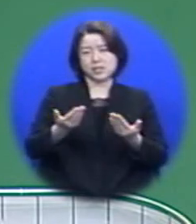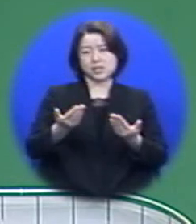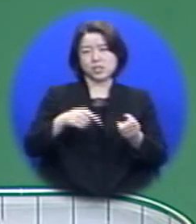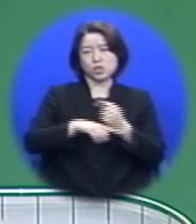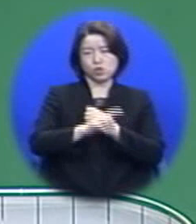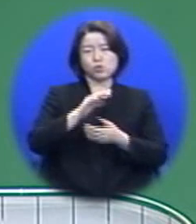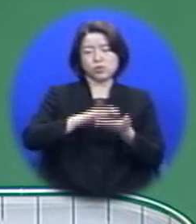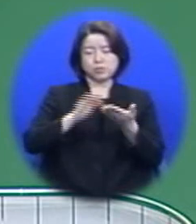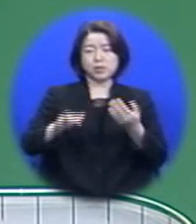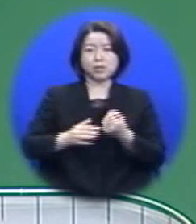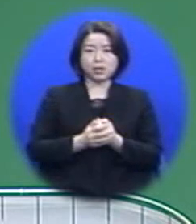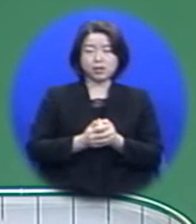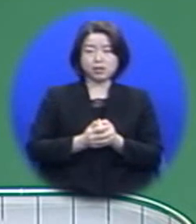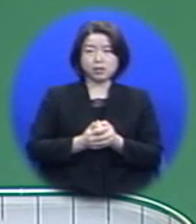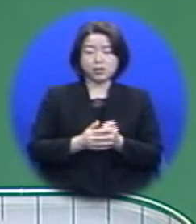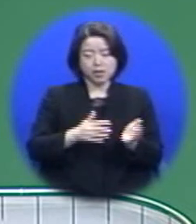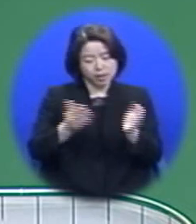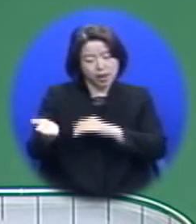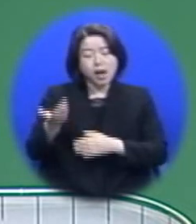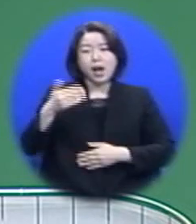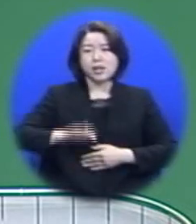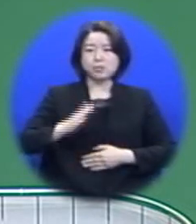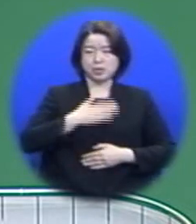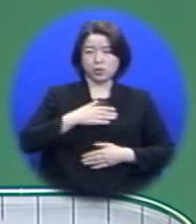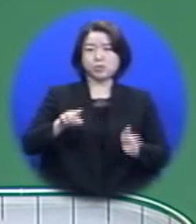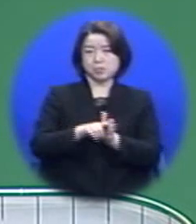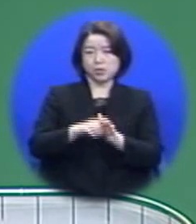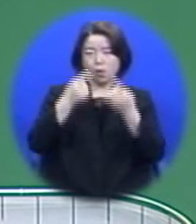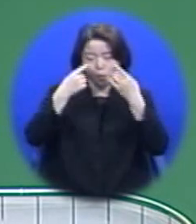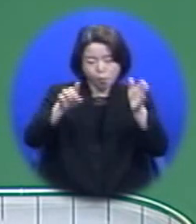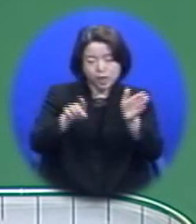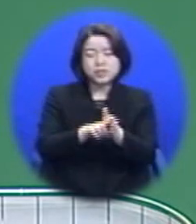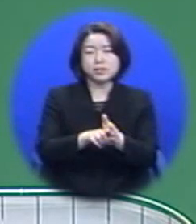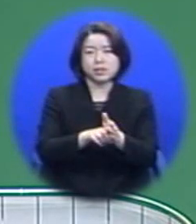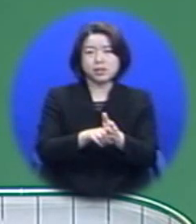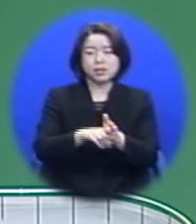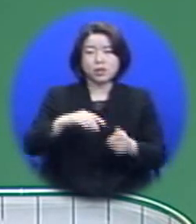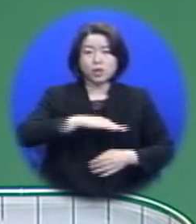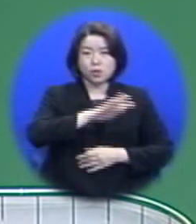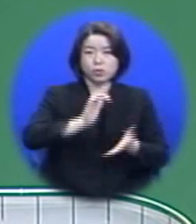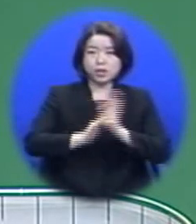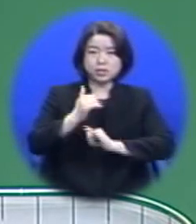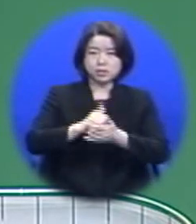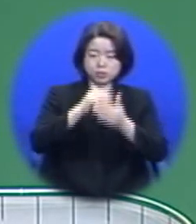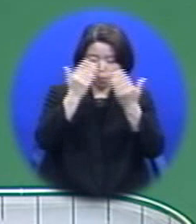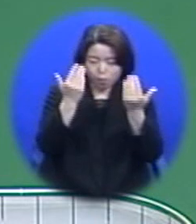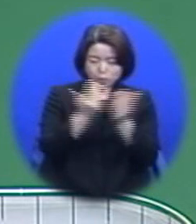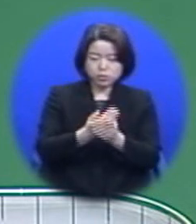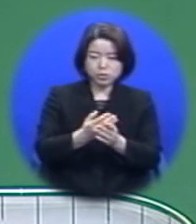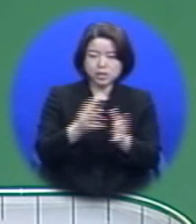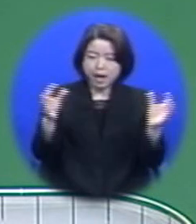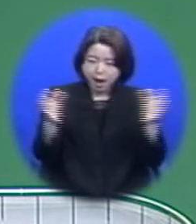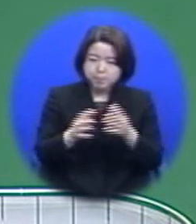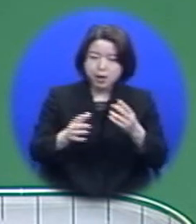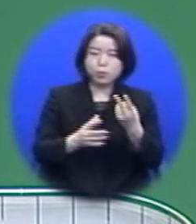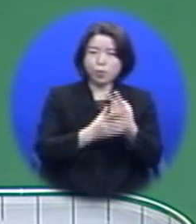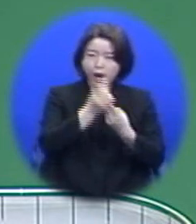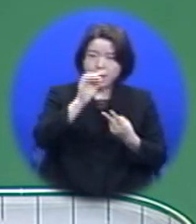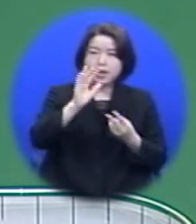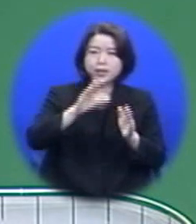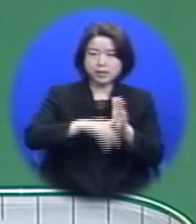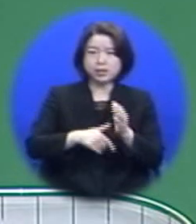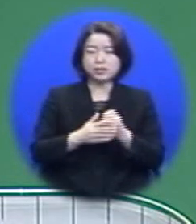저는 믿습니다 정말 확신합니다 우리가 예수님과 온전히 연합하고 하나가 되어질 때